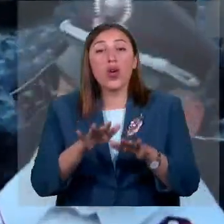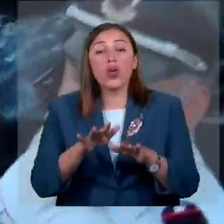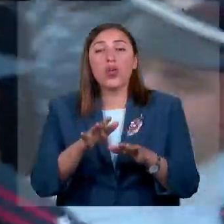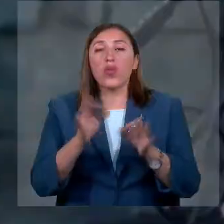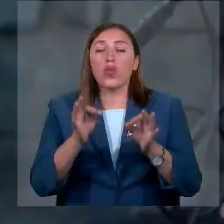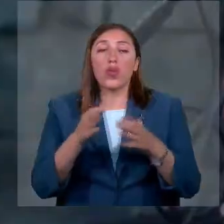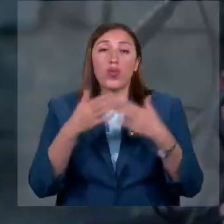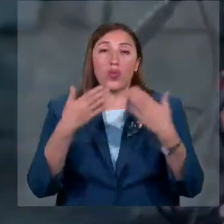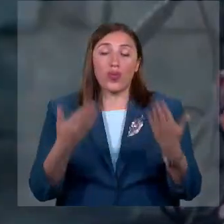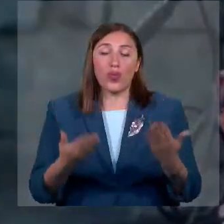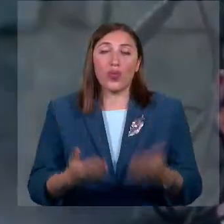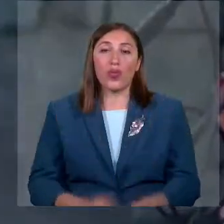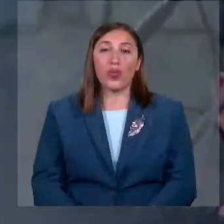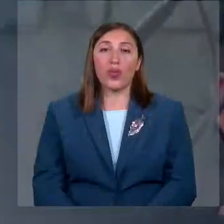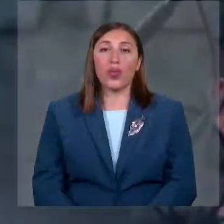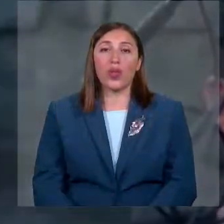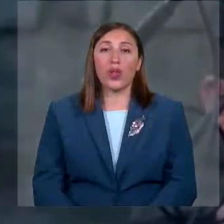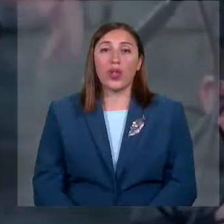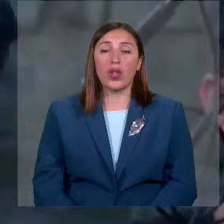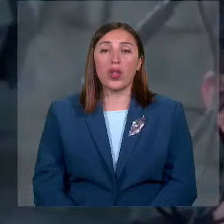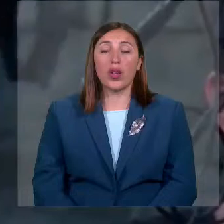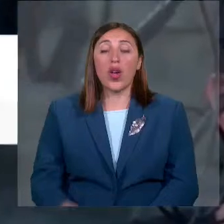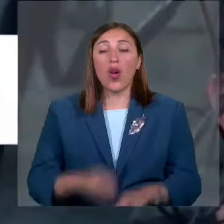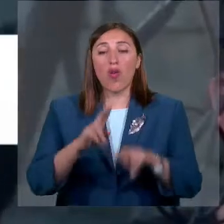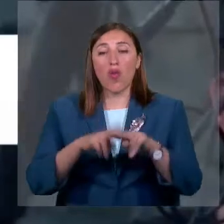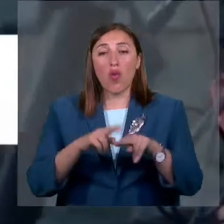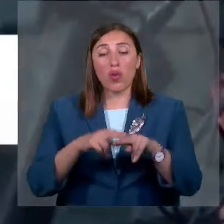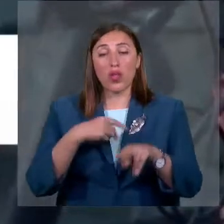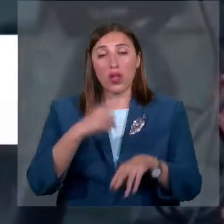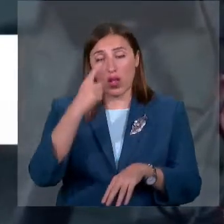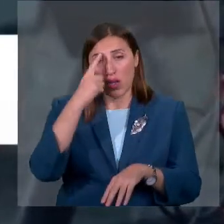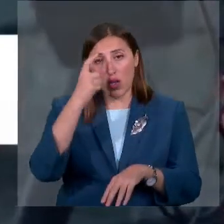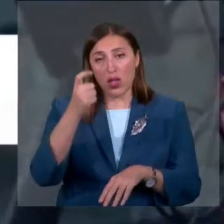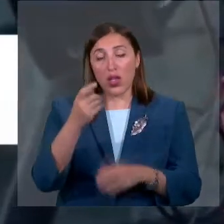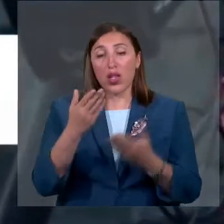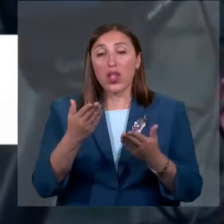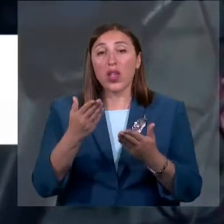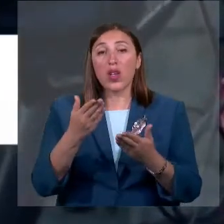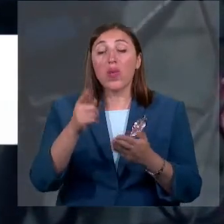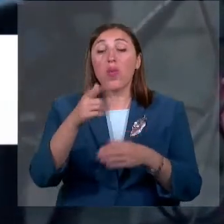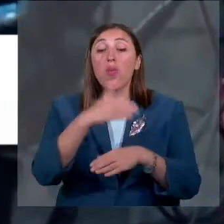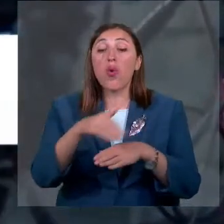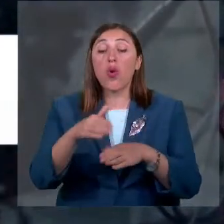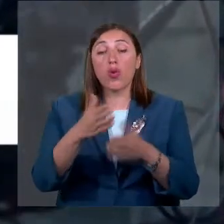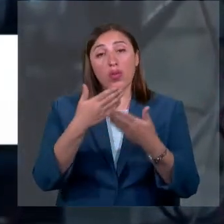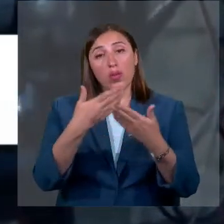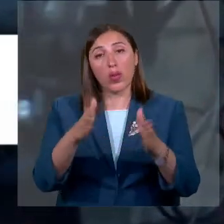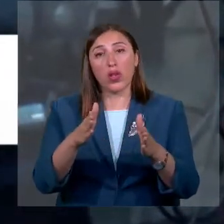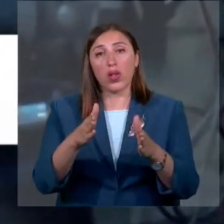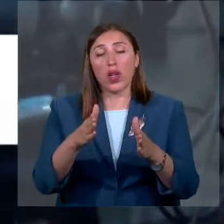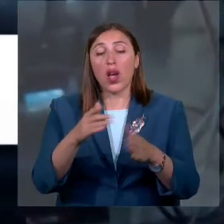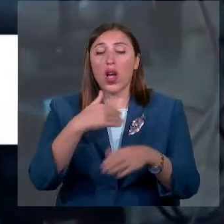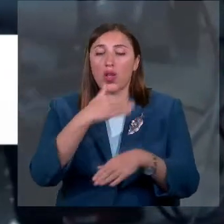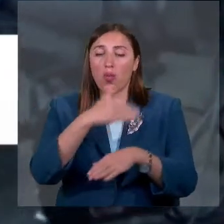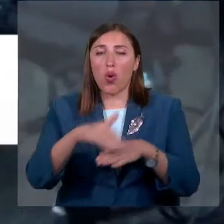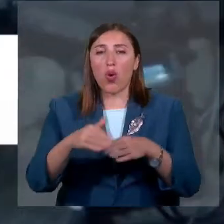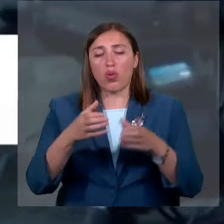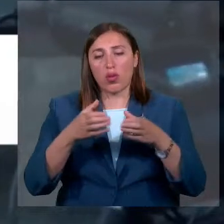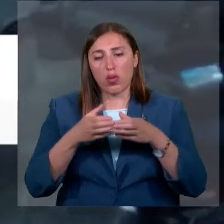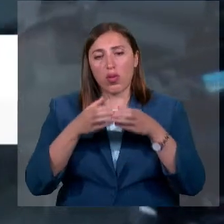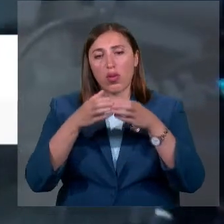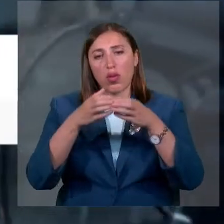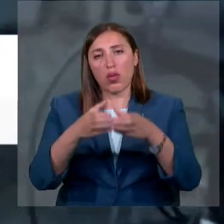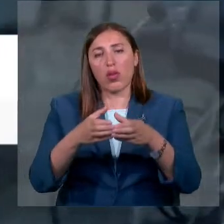չկա։ Ես ոստիկանությանը կոչ եմ անում, հենց հիմա բացեք այդ փողոցը, մենք այս փողոցով գնում ենք